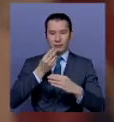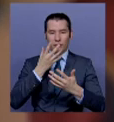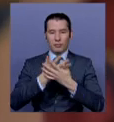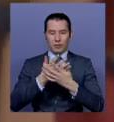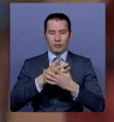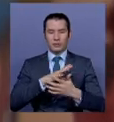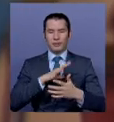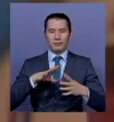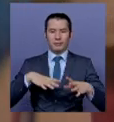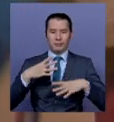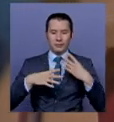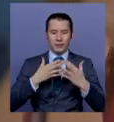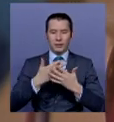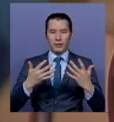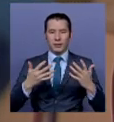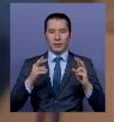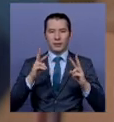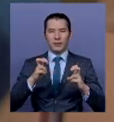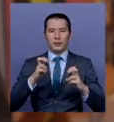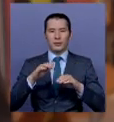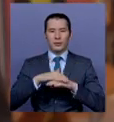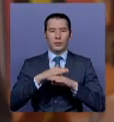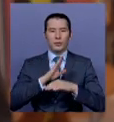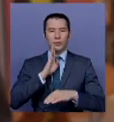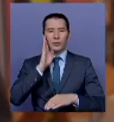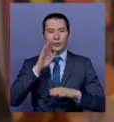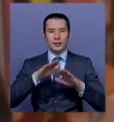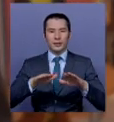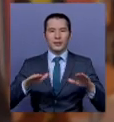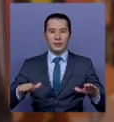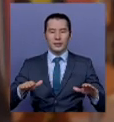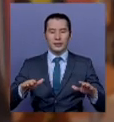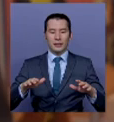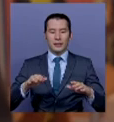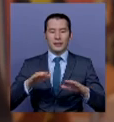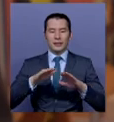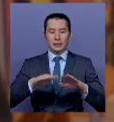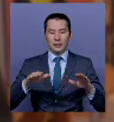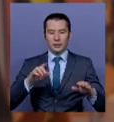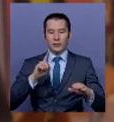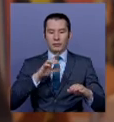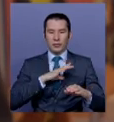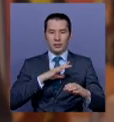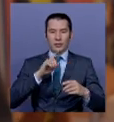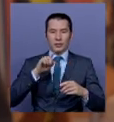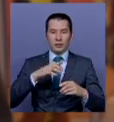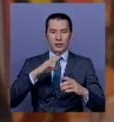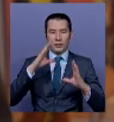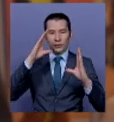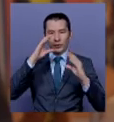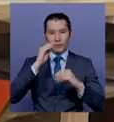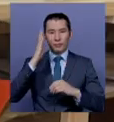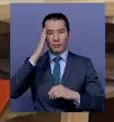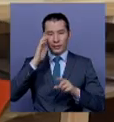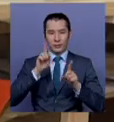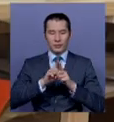жаттығу көрсетіп жатыр. Қайырлы түн балақай атты бағдарлама бойынша балаларға кешкі ертегі оқып беріп жатыр. Әрине бәрі үй